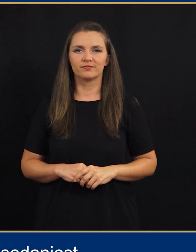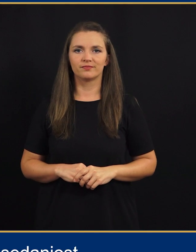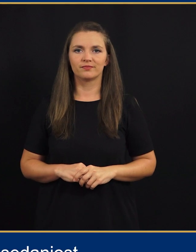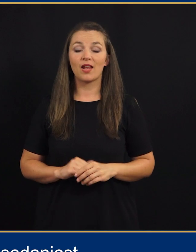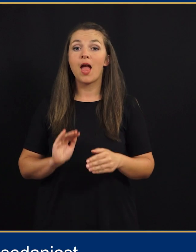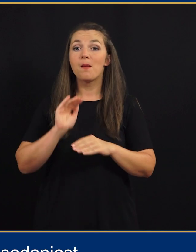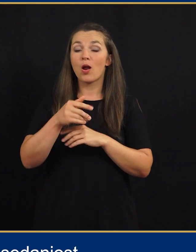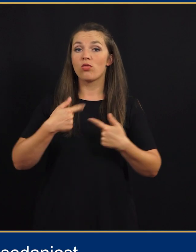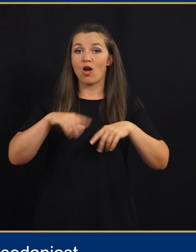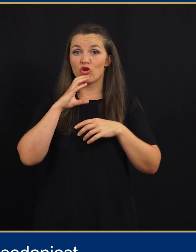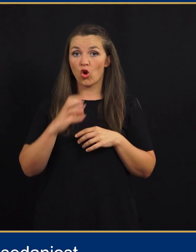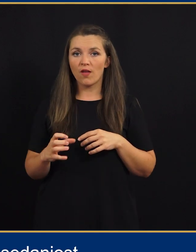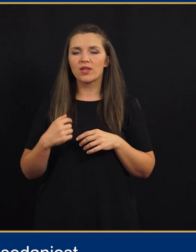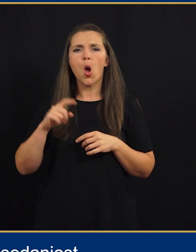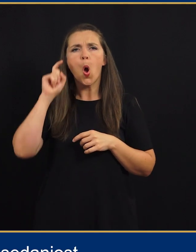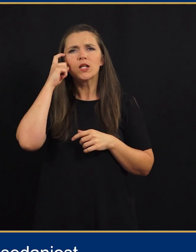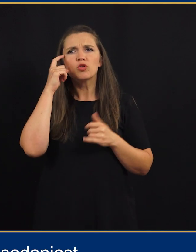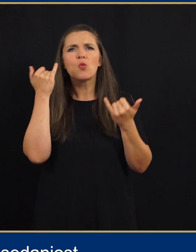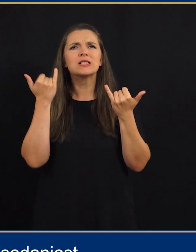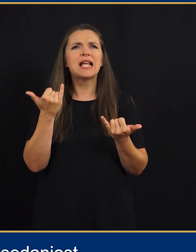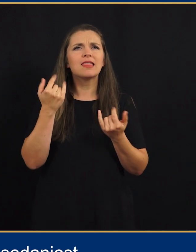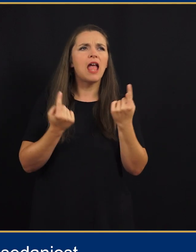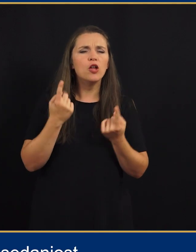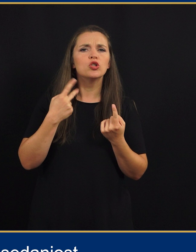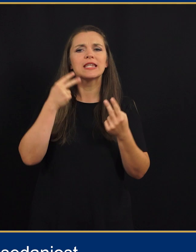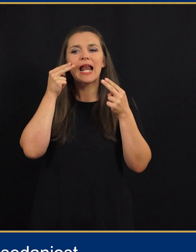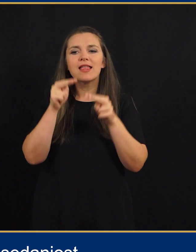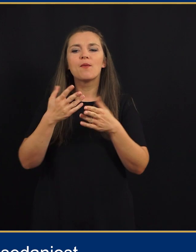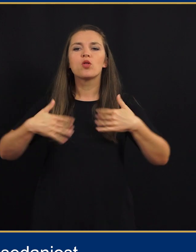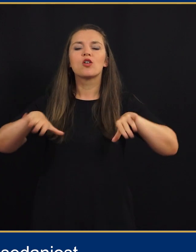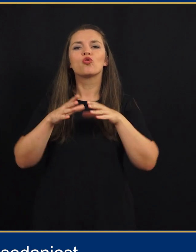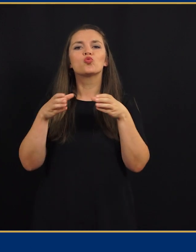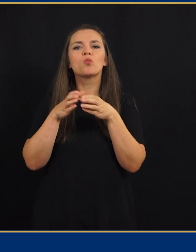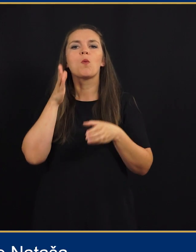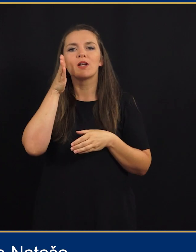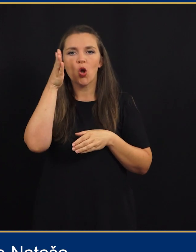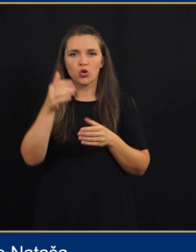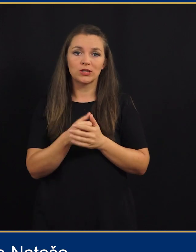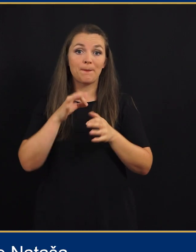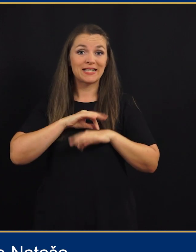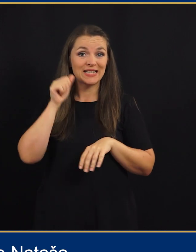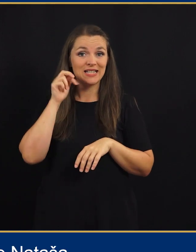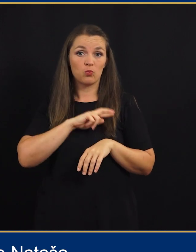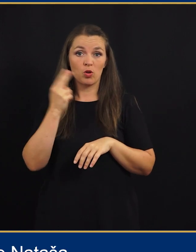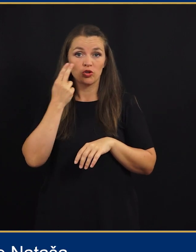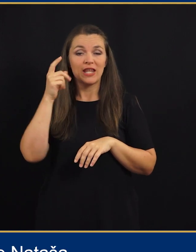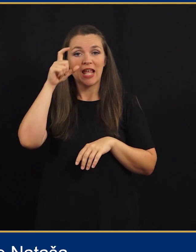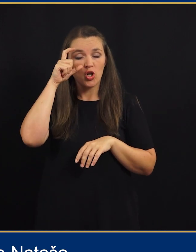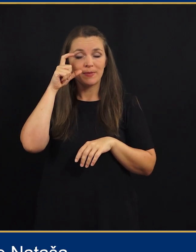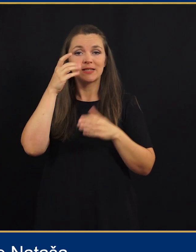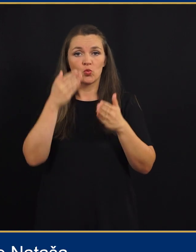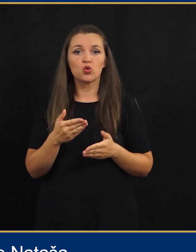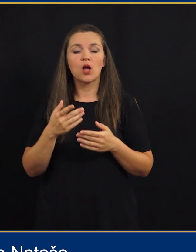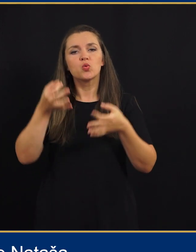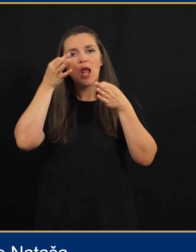Prek naše zgodovine osmišljamo sedanjost in zremo v svojo skupno prihodnost. Predsednica Republike Slovenije Nataša Pirc Musar